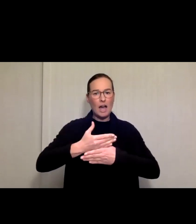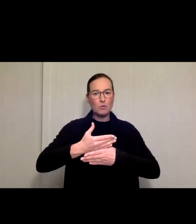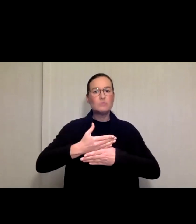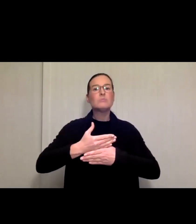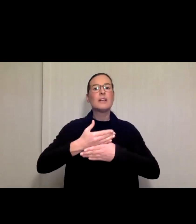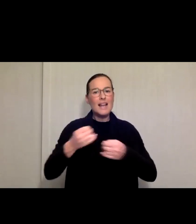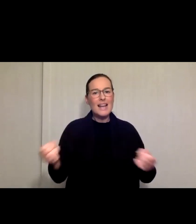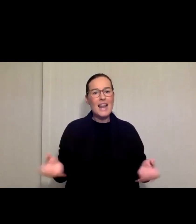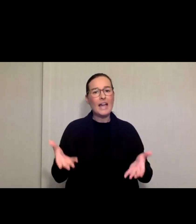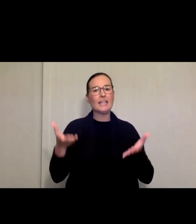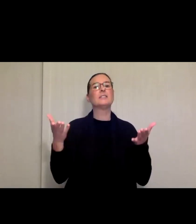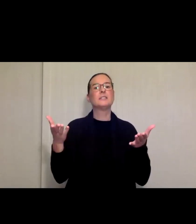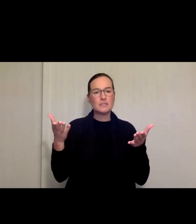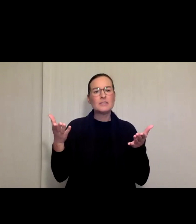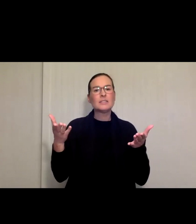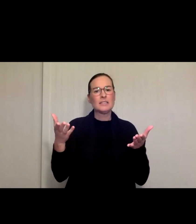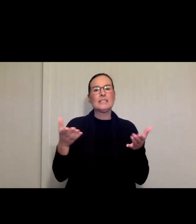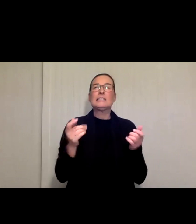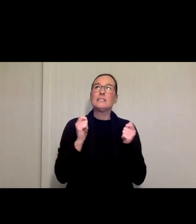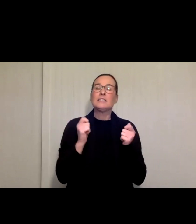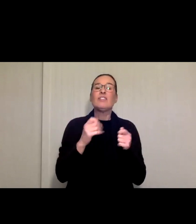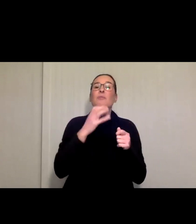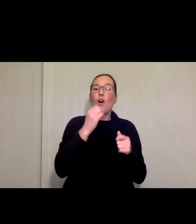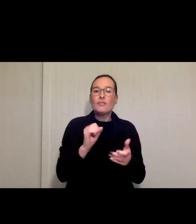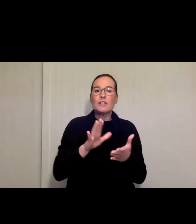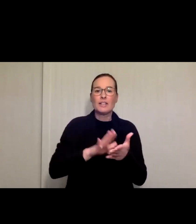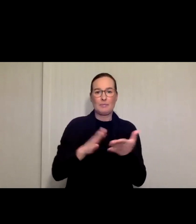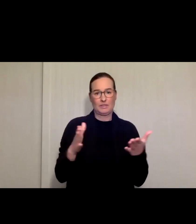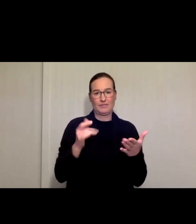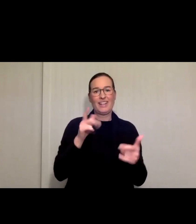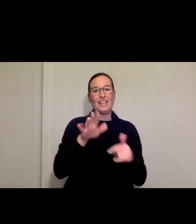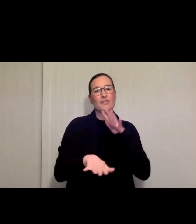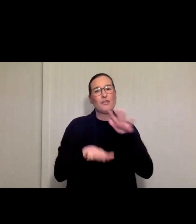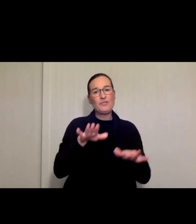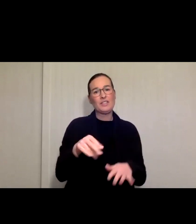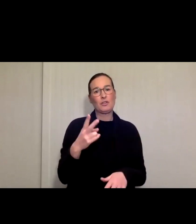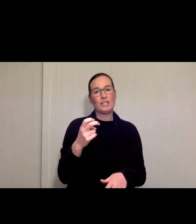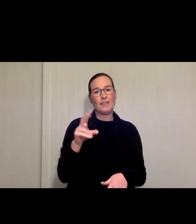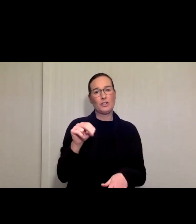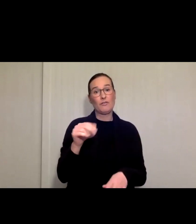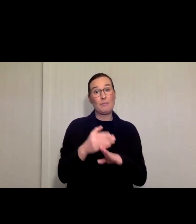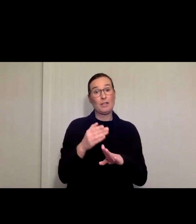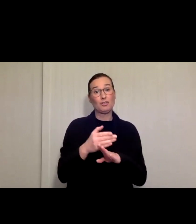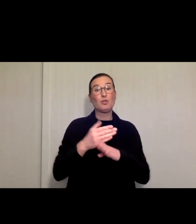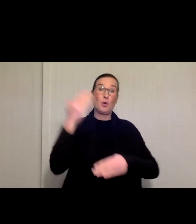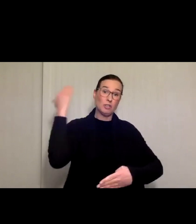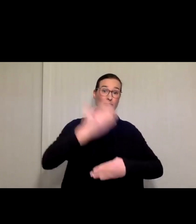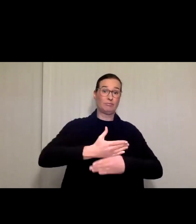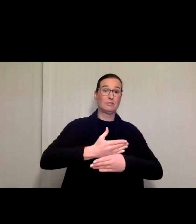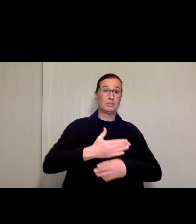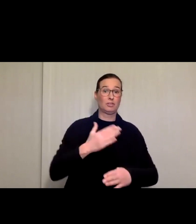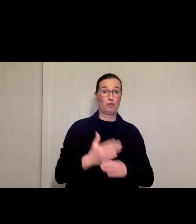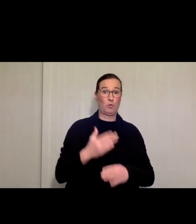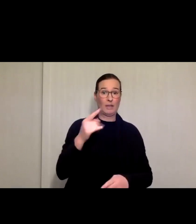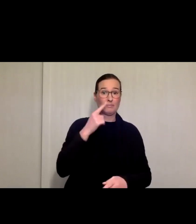es funktioniert. Es wäre toll gewesen, wenn wir schon vielleicht am 15. oder 20. November dann gegengesteuert hätten. Da wussten wir, dass der Lockdown-Light